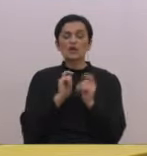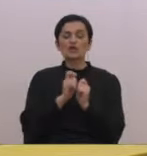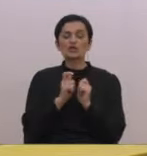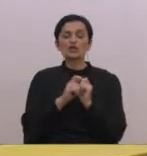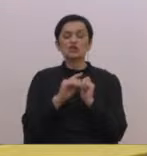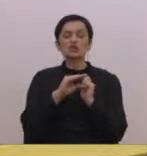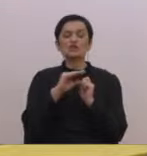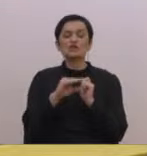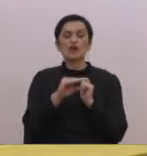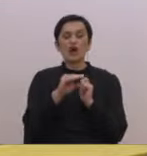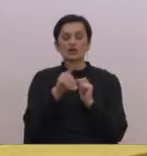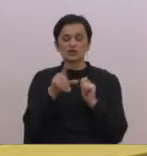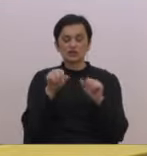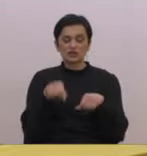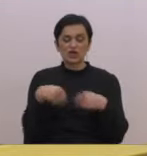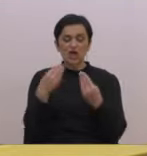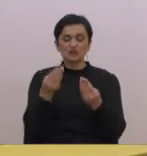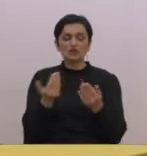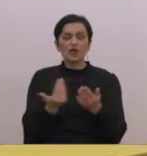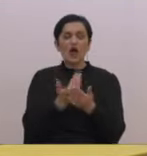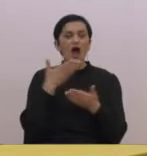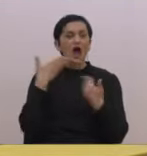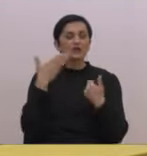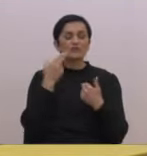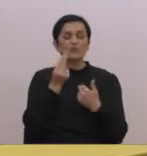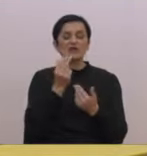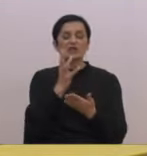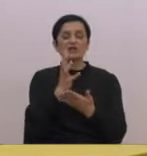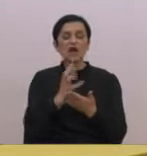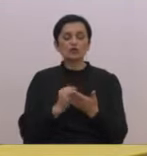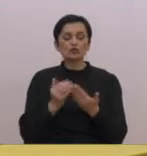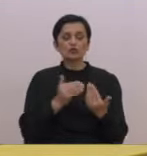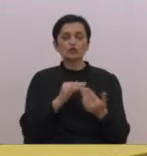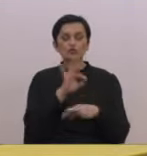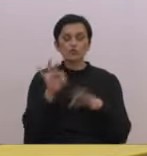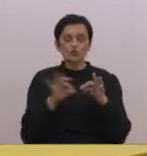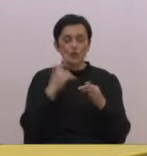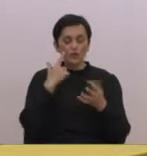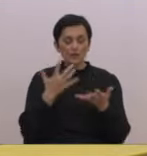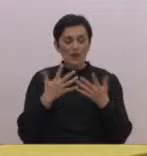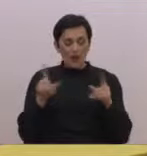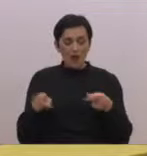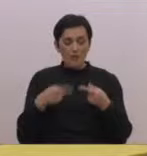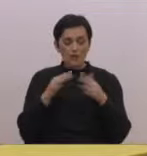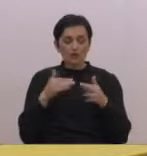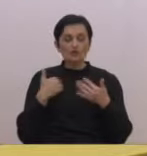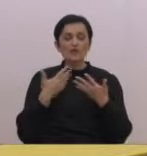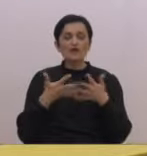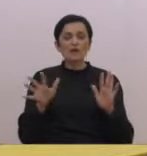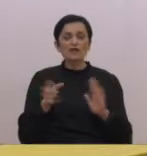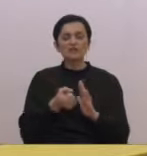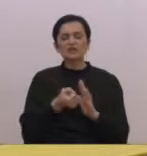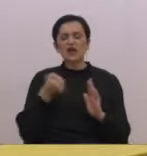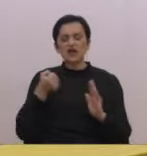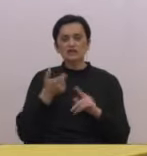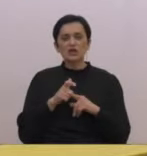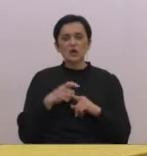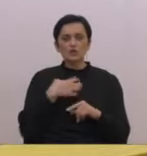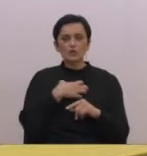მისცემდა საშუალებას ადვილად მოეზიდათ ფინანსური რესურსები და პროექტები ეფექტიანად განეხორციელებინა ჩვენც მეტი გენერაცია ძალიან მნიშვნელოვანია